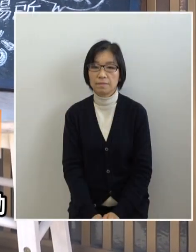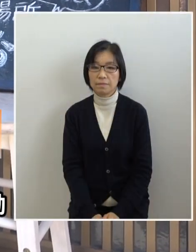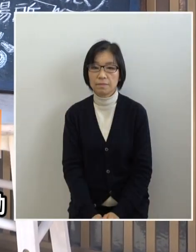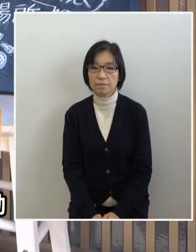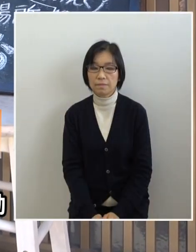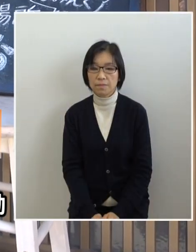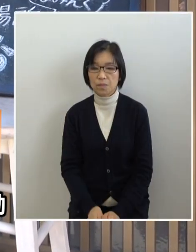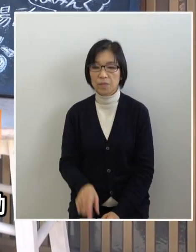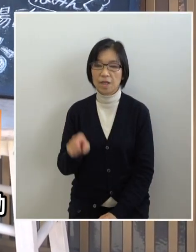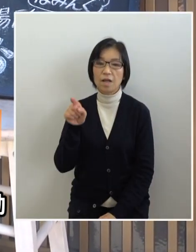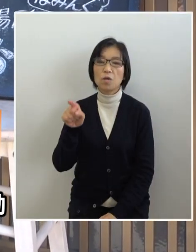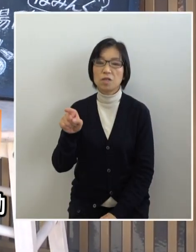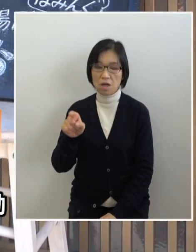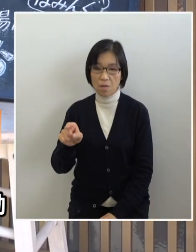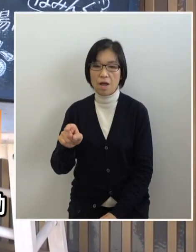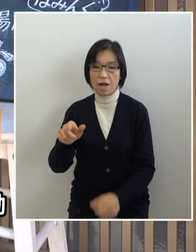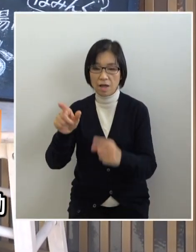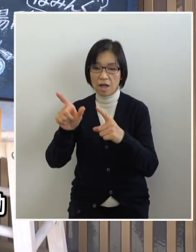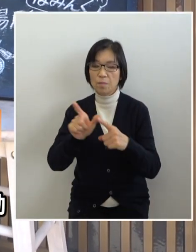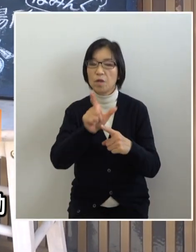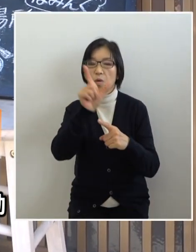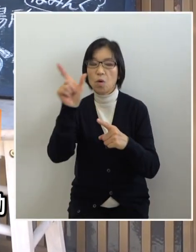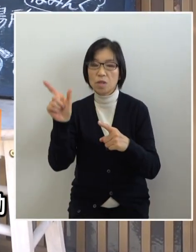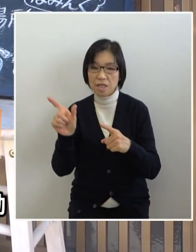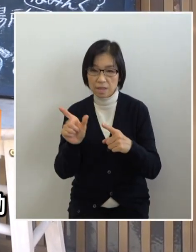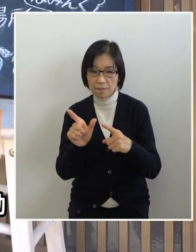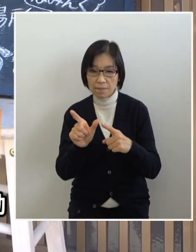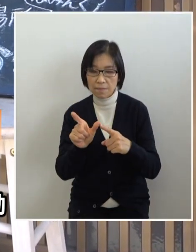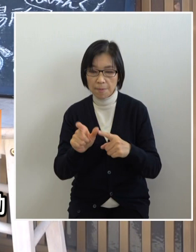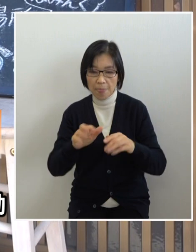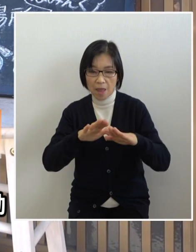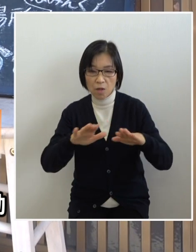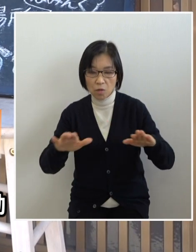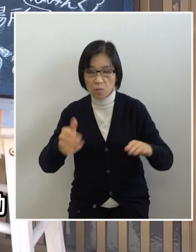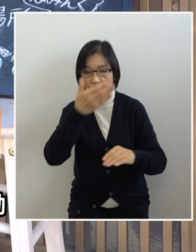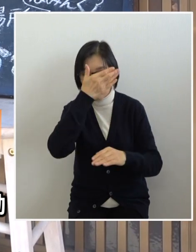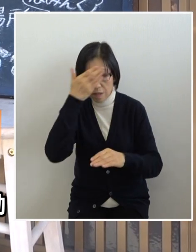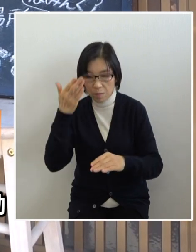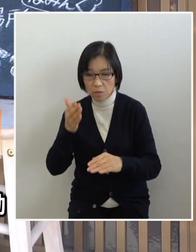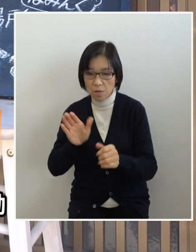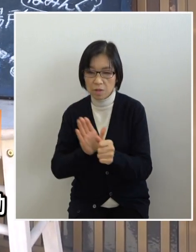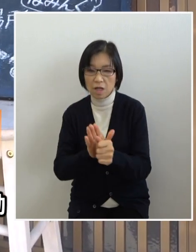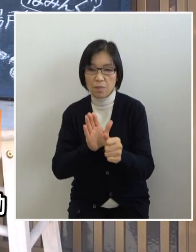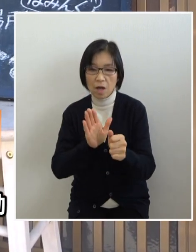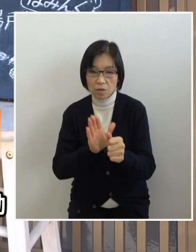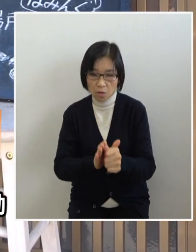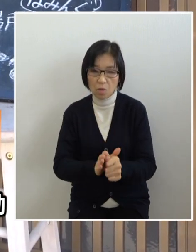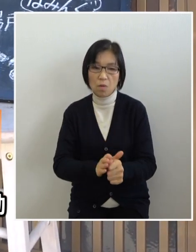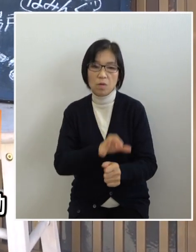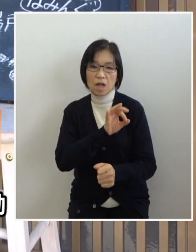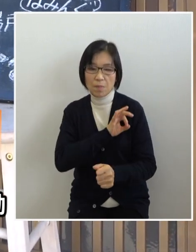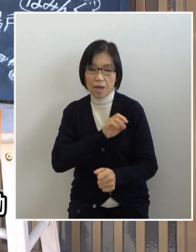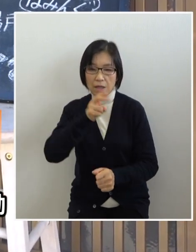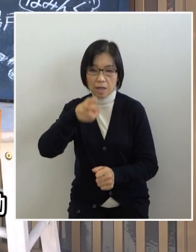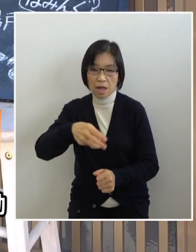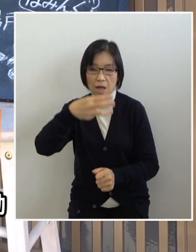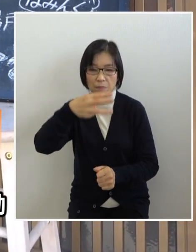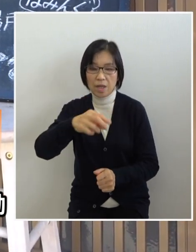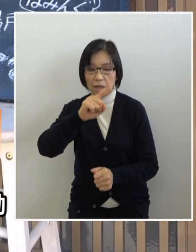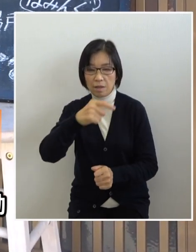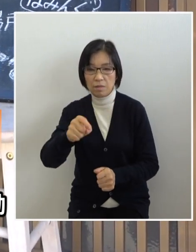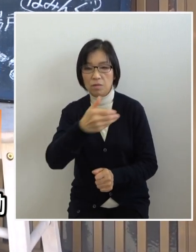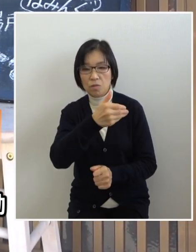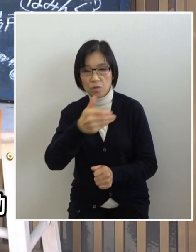こちらは NPO 法人子ども若者サポートハミングが運営するオルラです